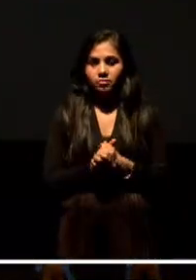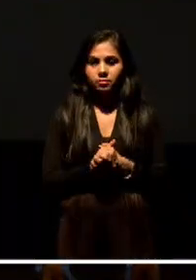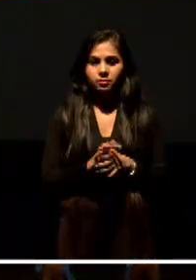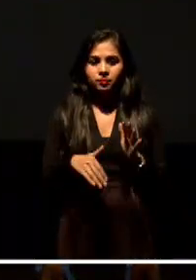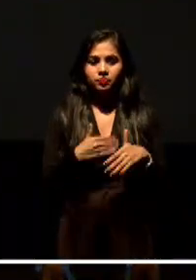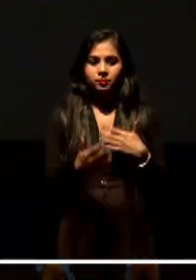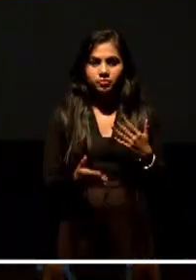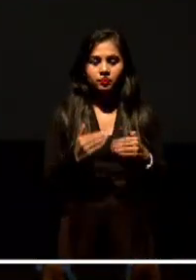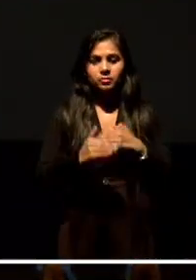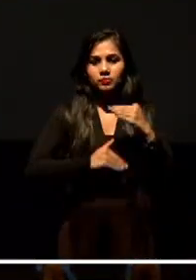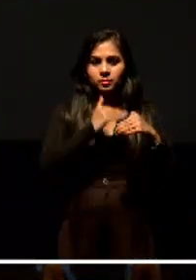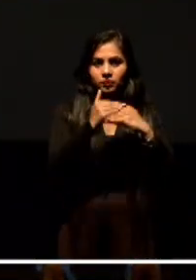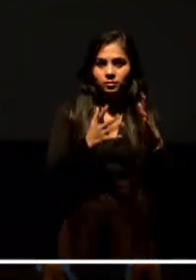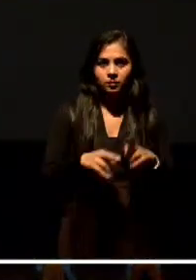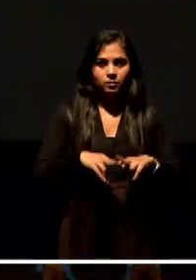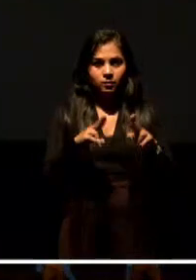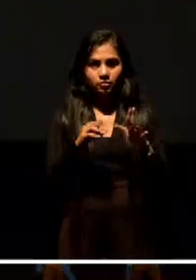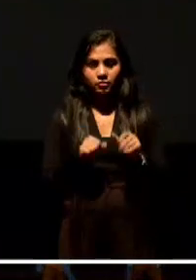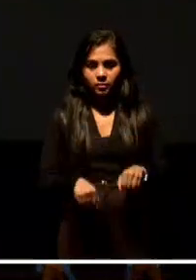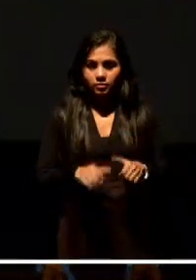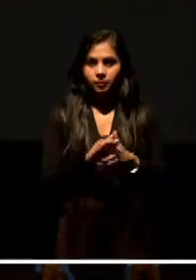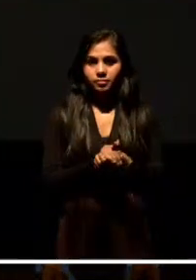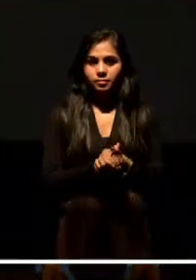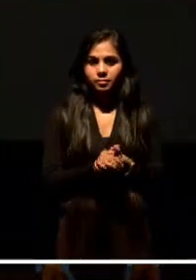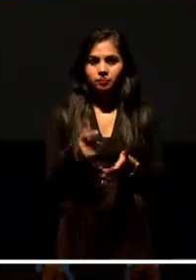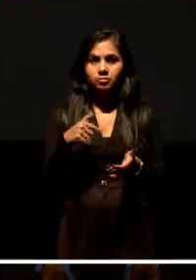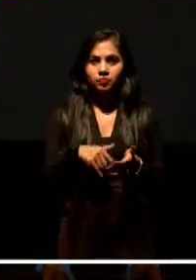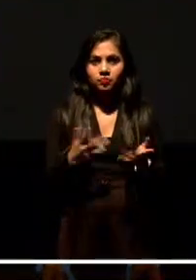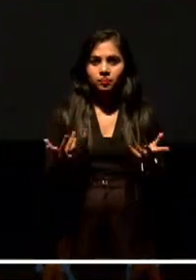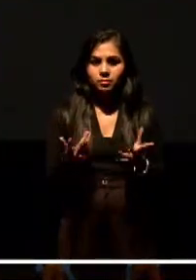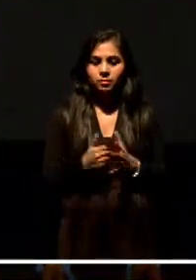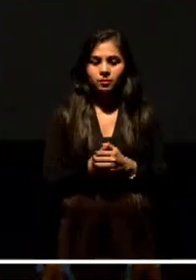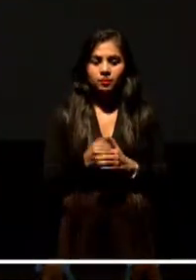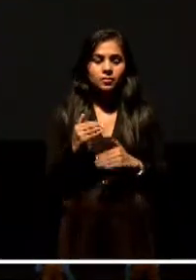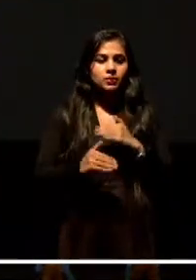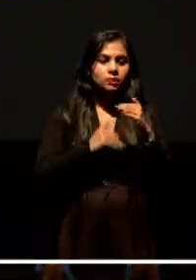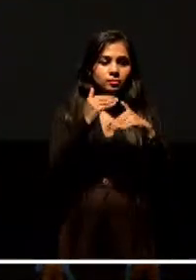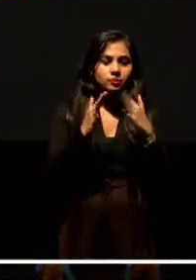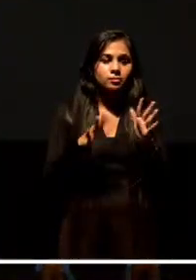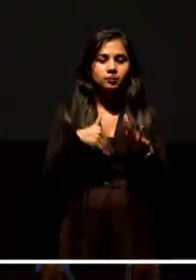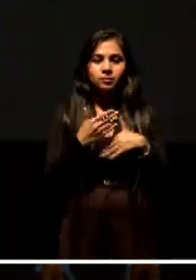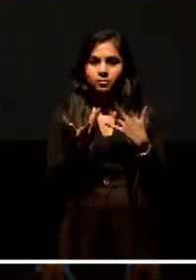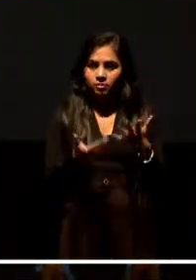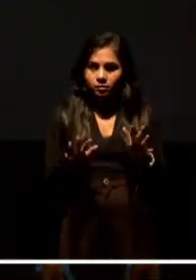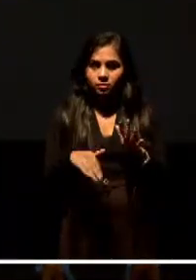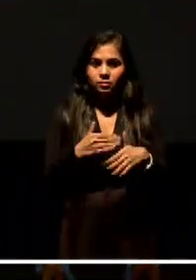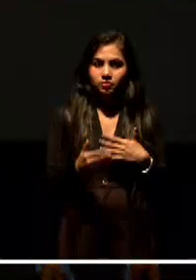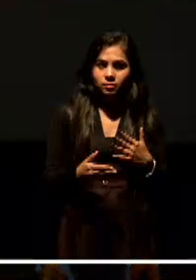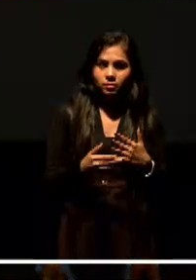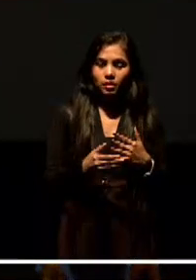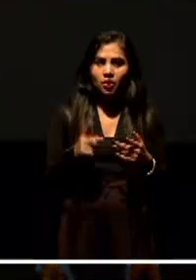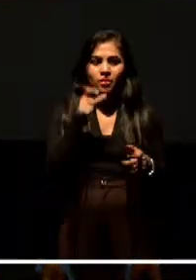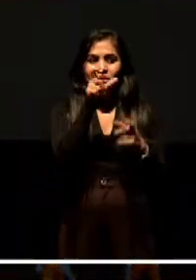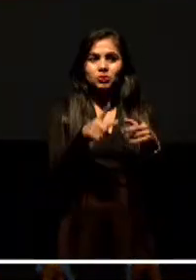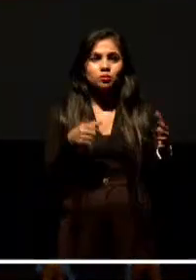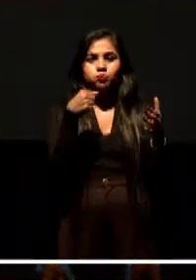टेक्नोलॉजी डेवलप हो चुका है और हो रहा है। लेकिन मुश्किल आती है कि जो टेक्नोलॉजी डेवलप हो जाती है वो व्यक्ति तक नहीं पहुंचती है,